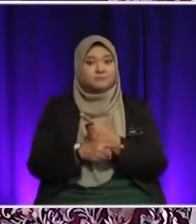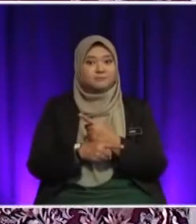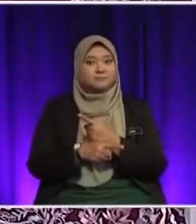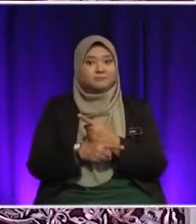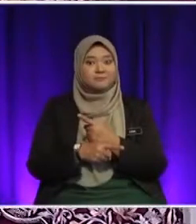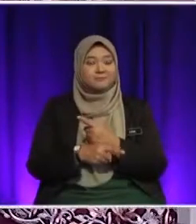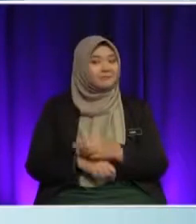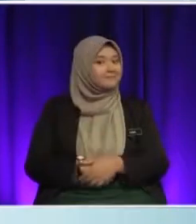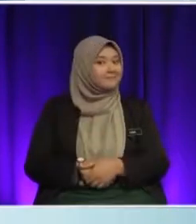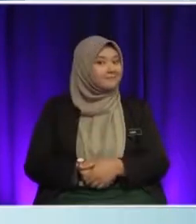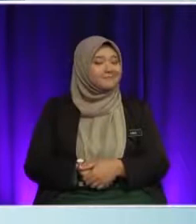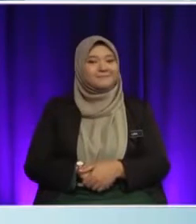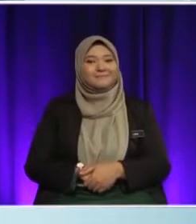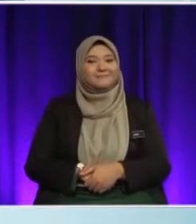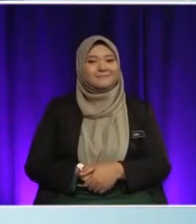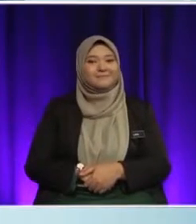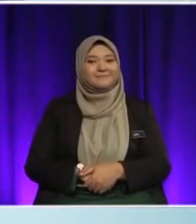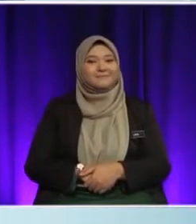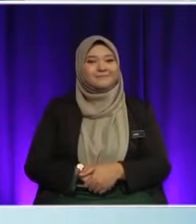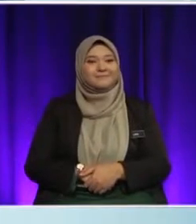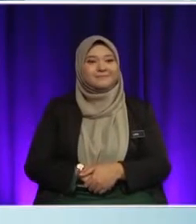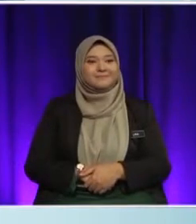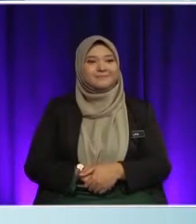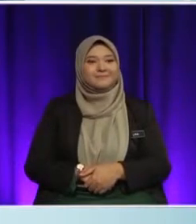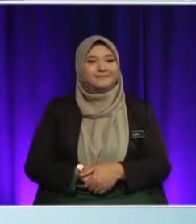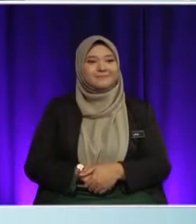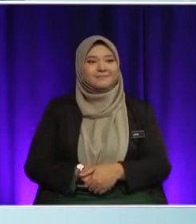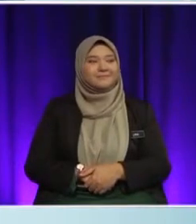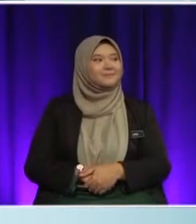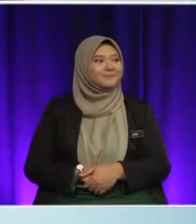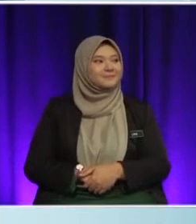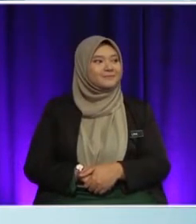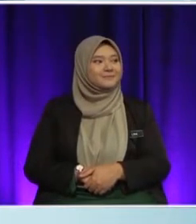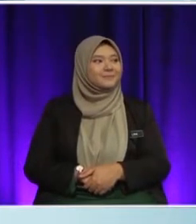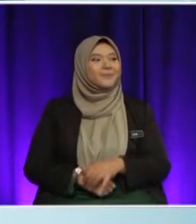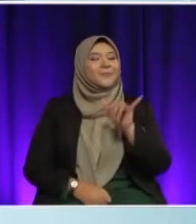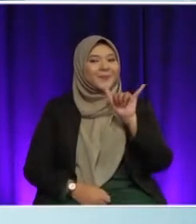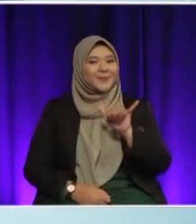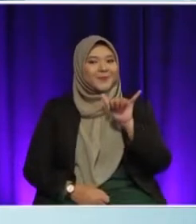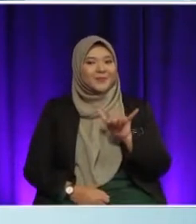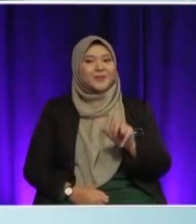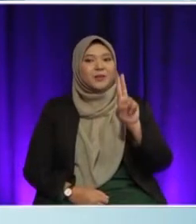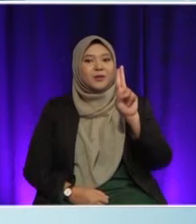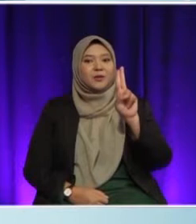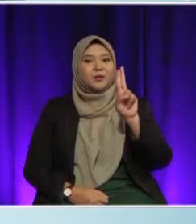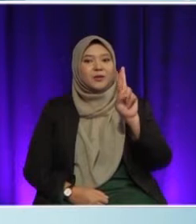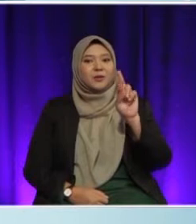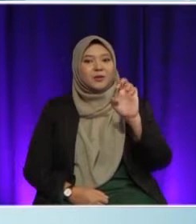selalu untuk mengeluarkan sperma dan air kencing keluar dari badan sampai tak jawabannya Assalamualaikum